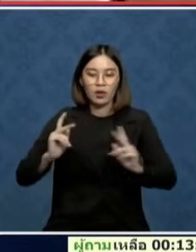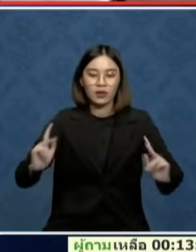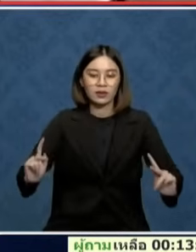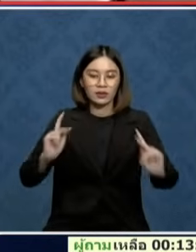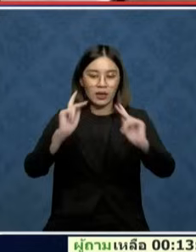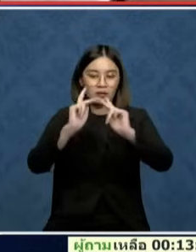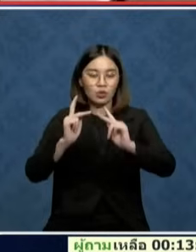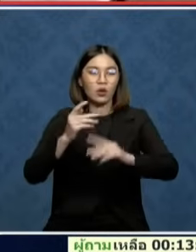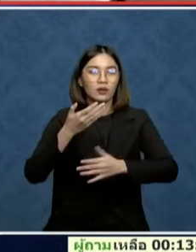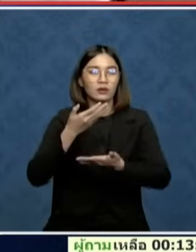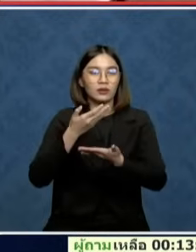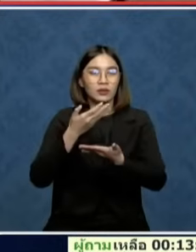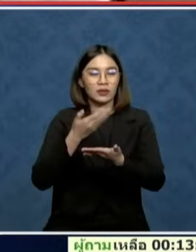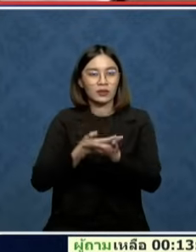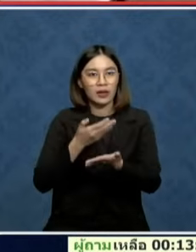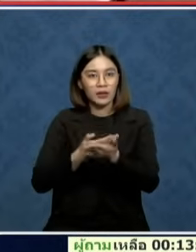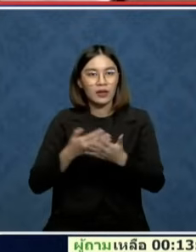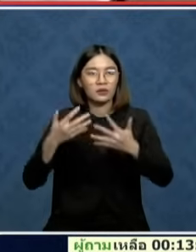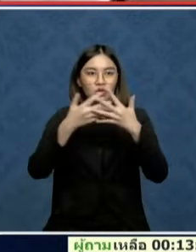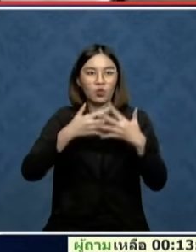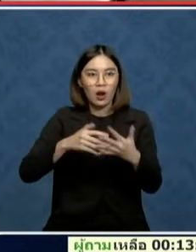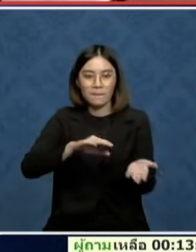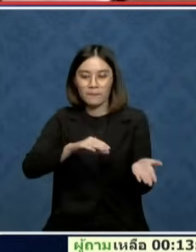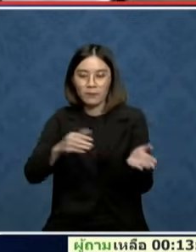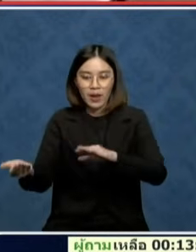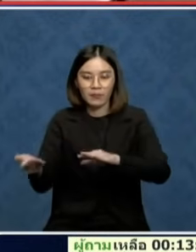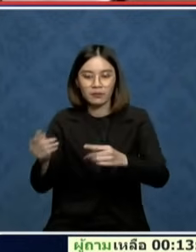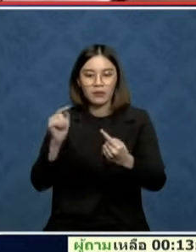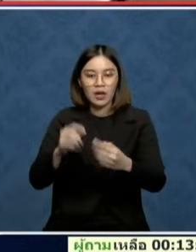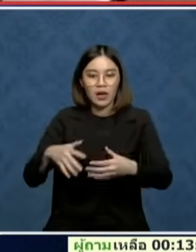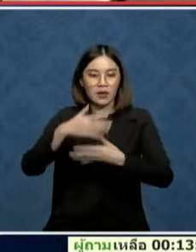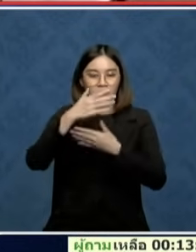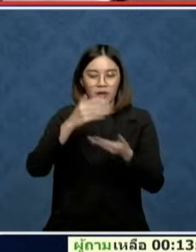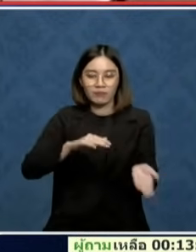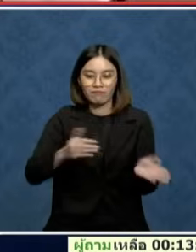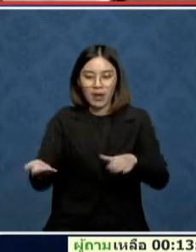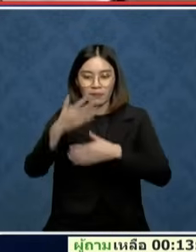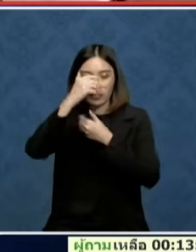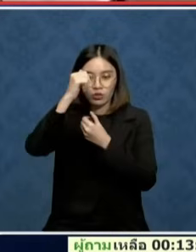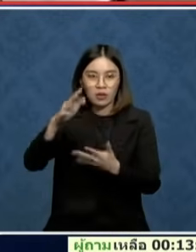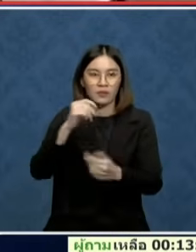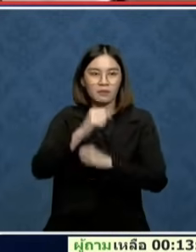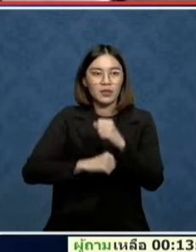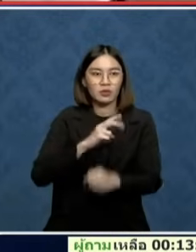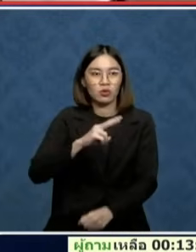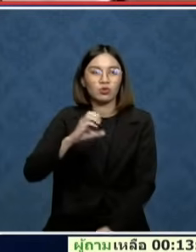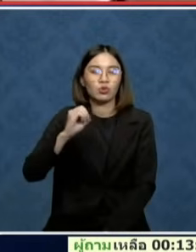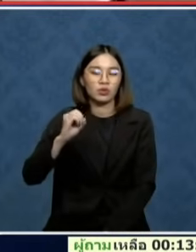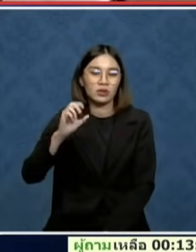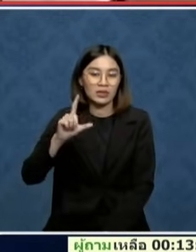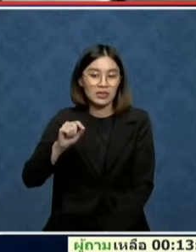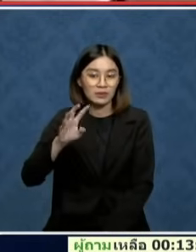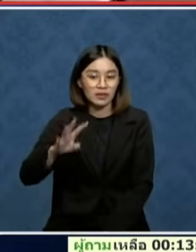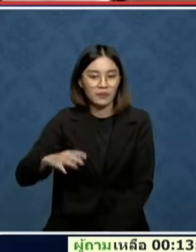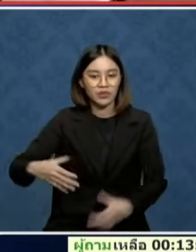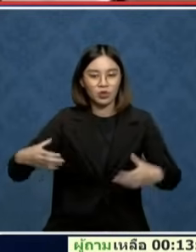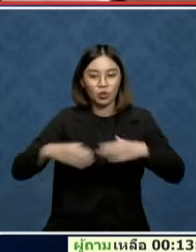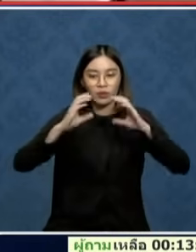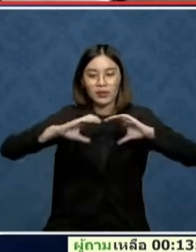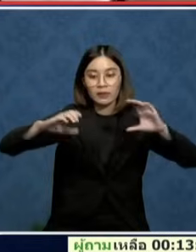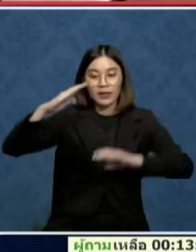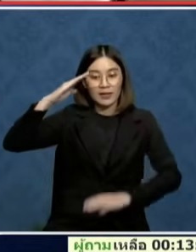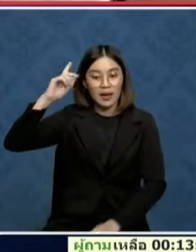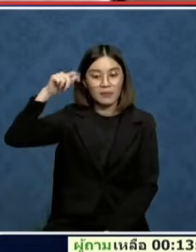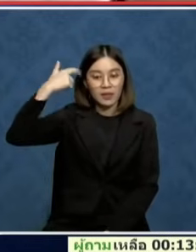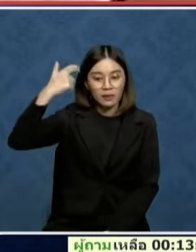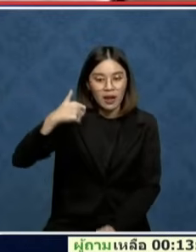สหรัฐหรือ OFAC นะครับคว่ำบาตรไปตั้งแต่ตุลาคม2023ทำให้รัฐบาลทหารเมียนมาไม่สามารถ